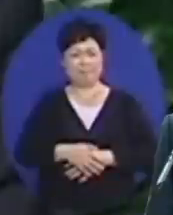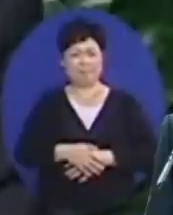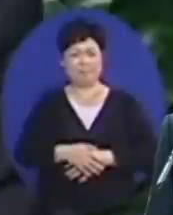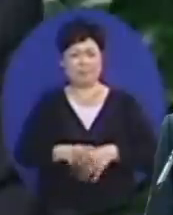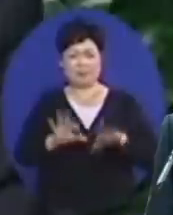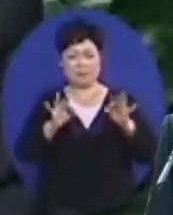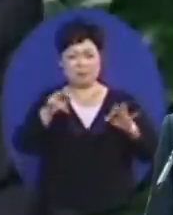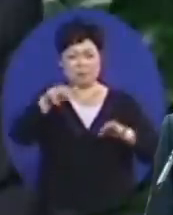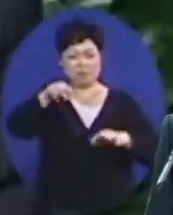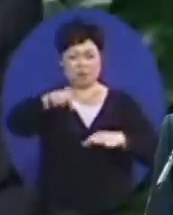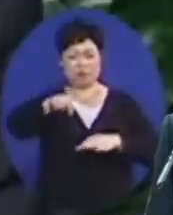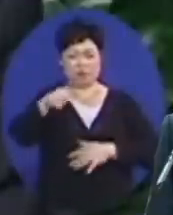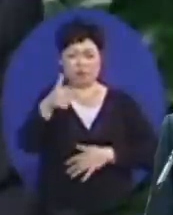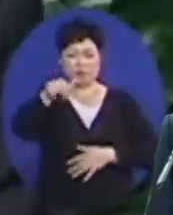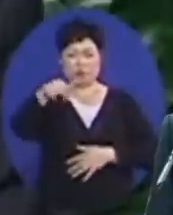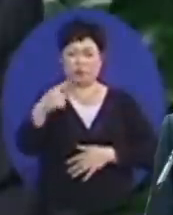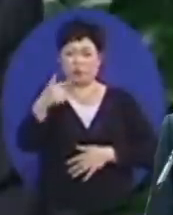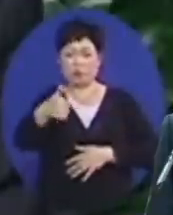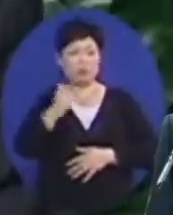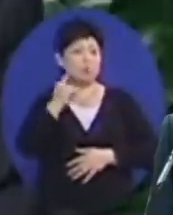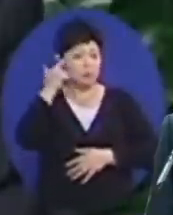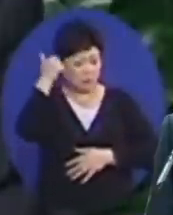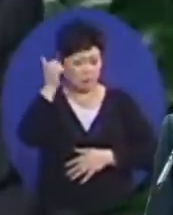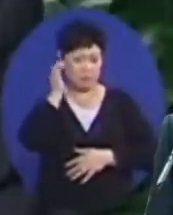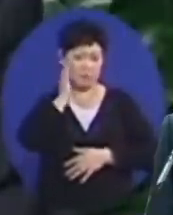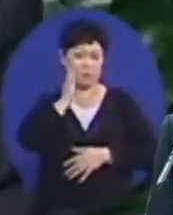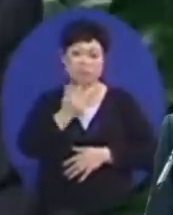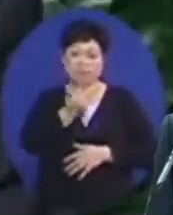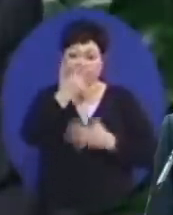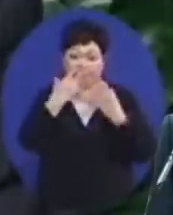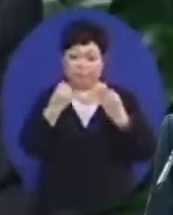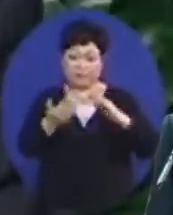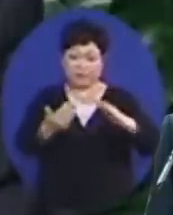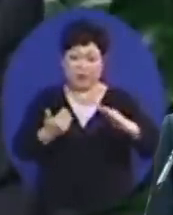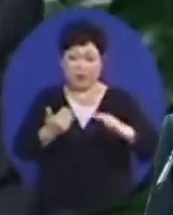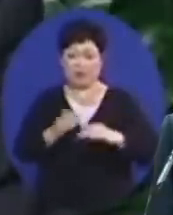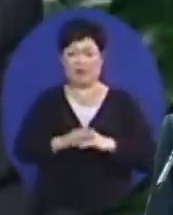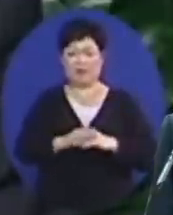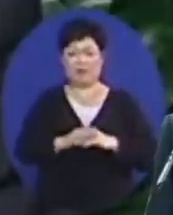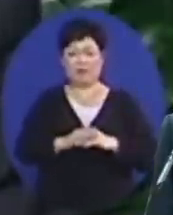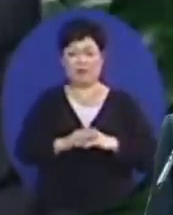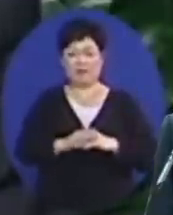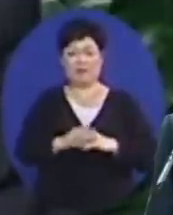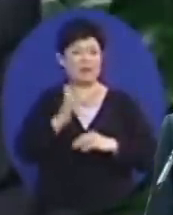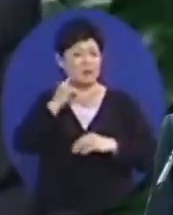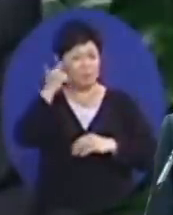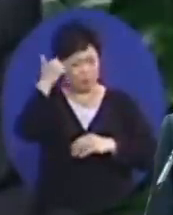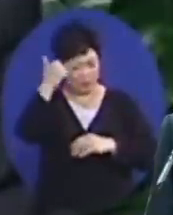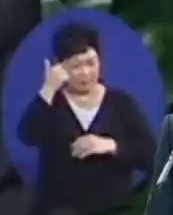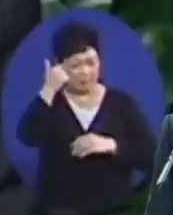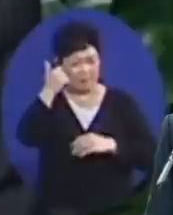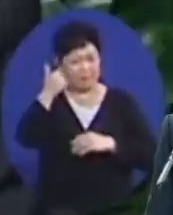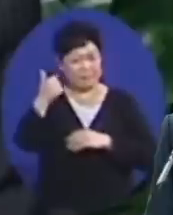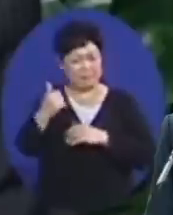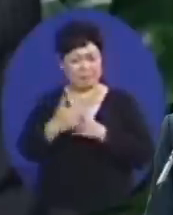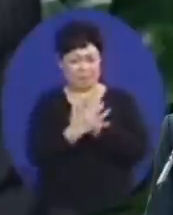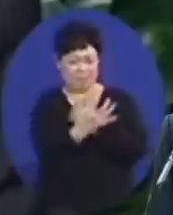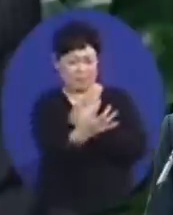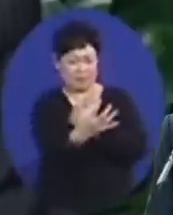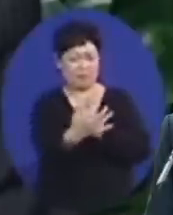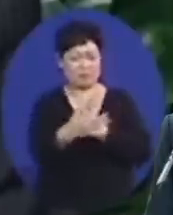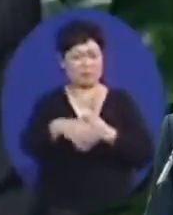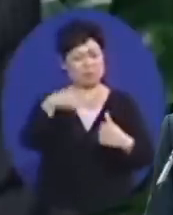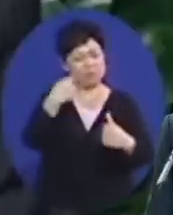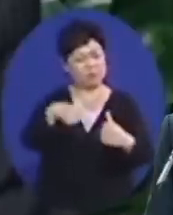김중근 목사님이 천국 가기 전에 우리들에게 부탁기를 고통 안 당하면서 천국에